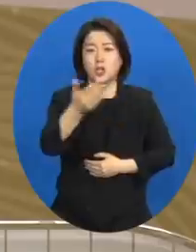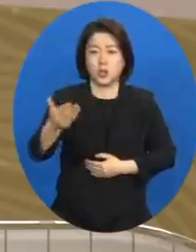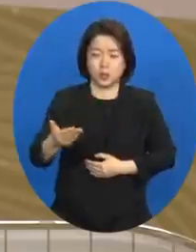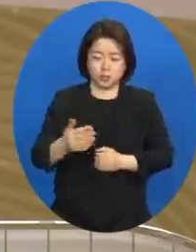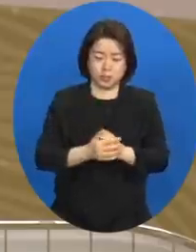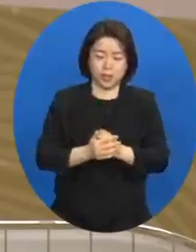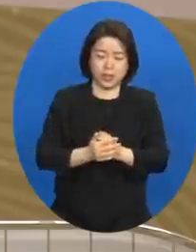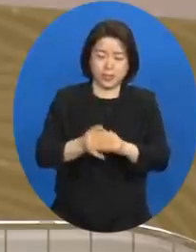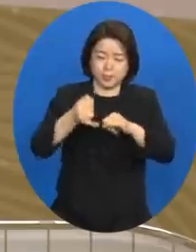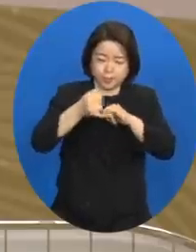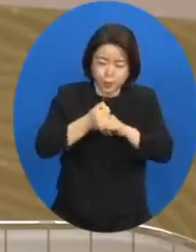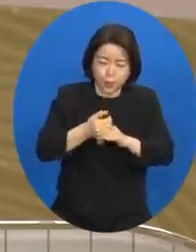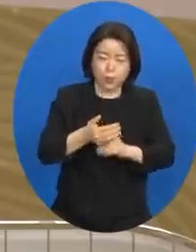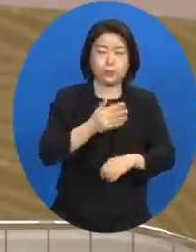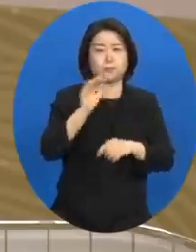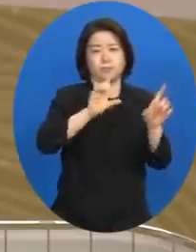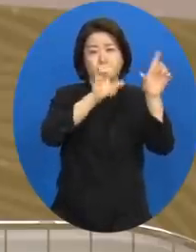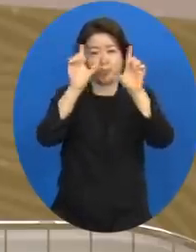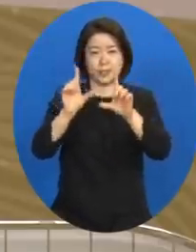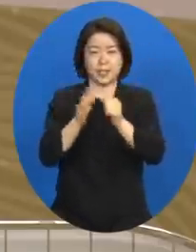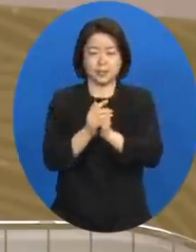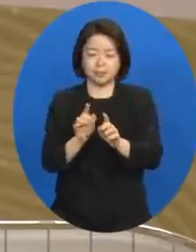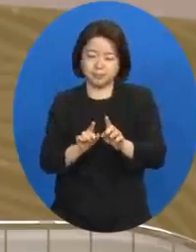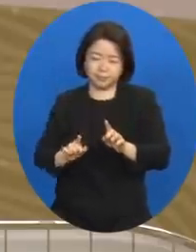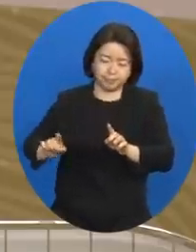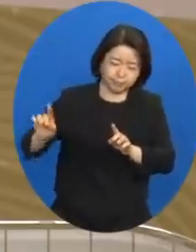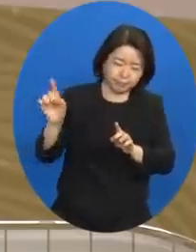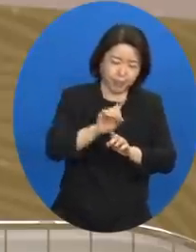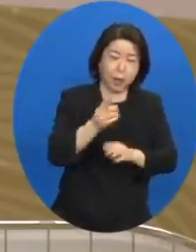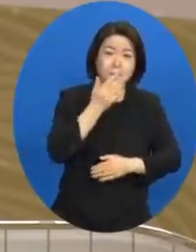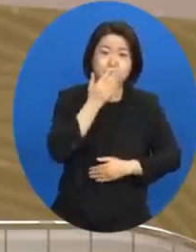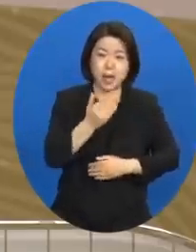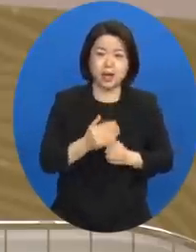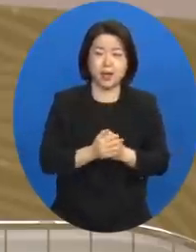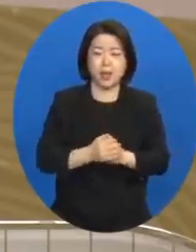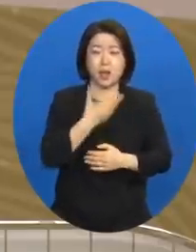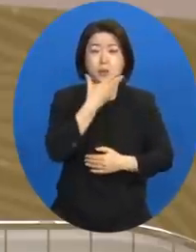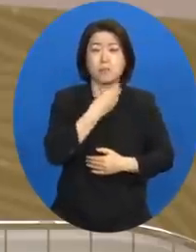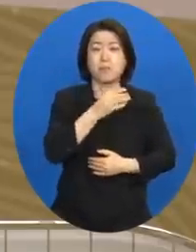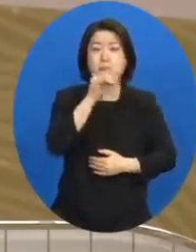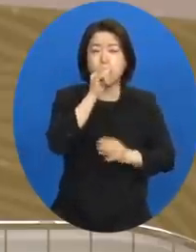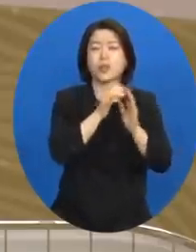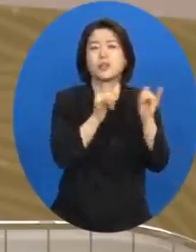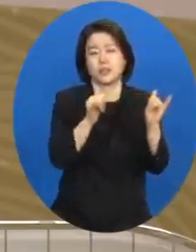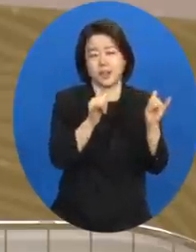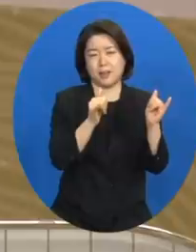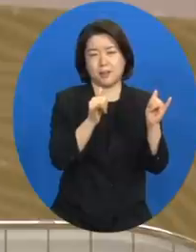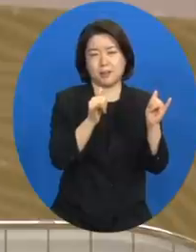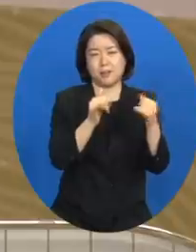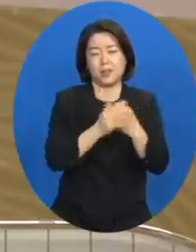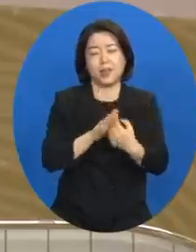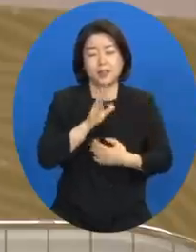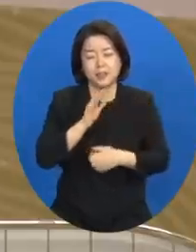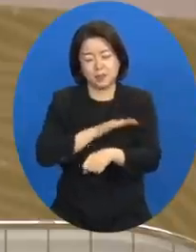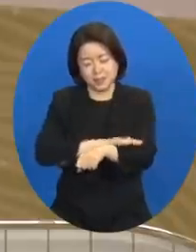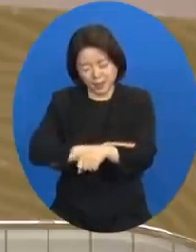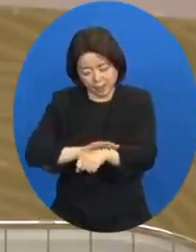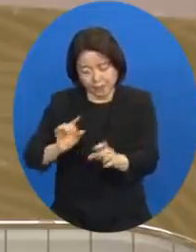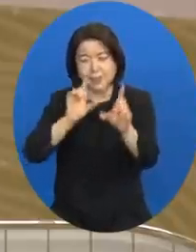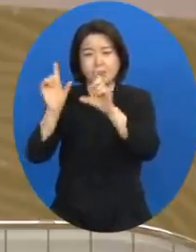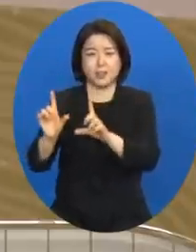삶도 인생의 역전이 일어나는, 정말 복이 있는 사람이었어, 정말 잘